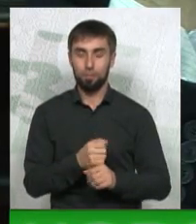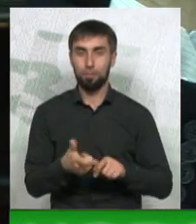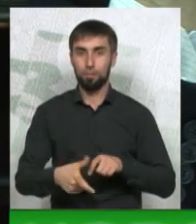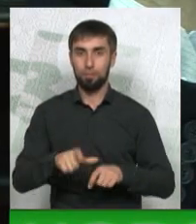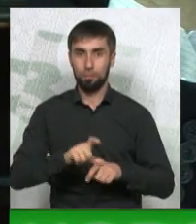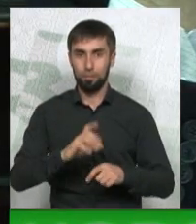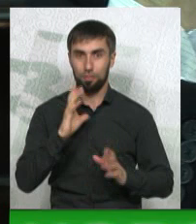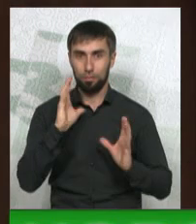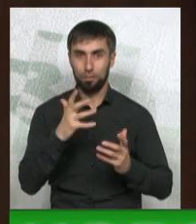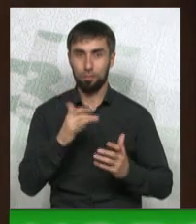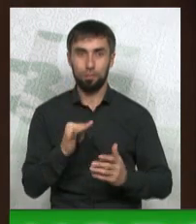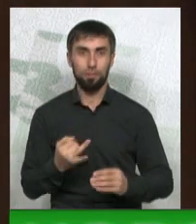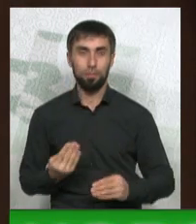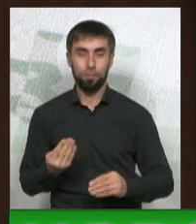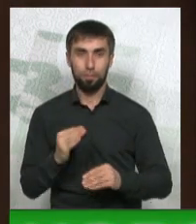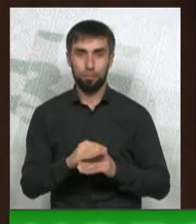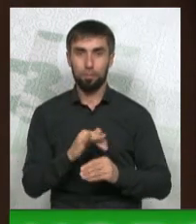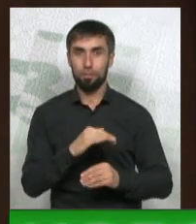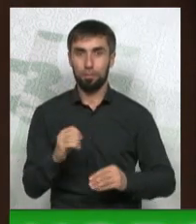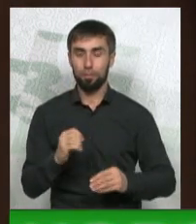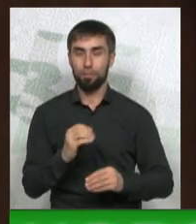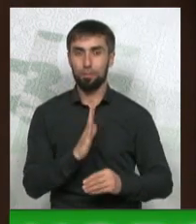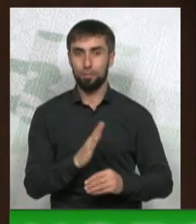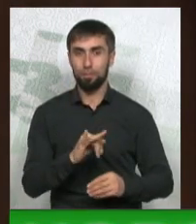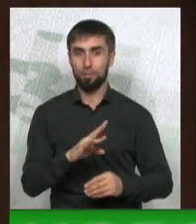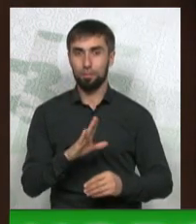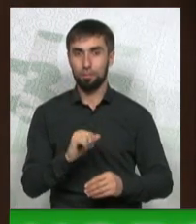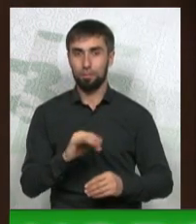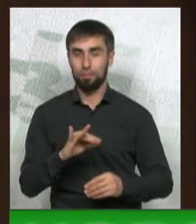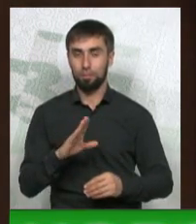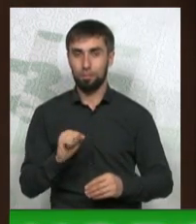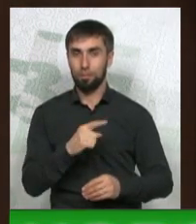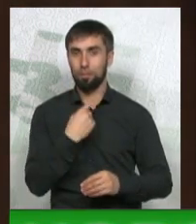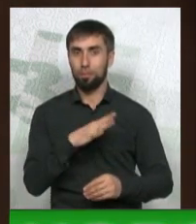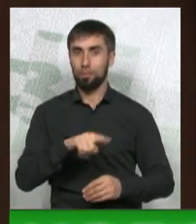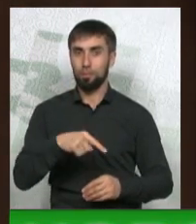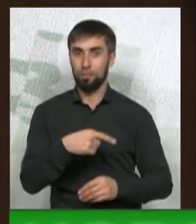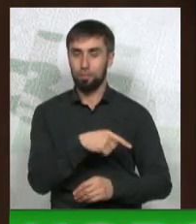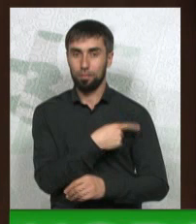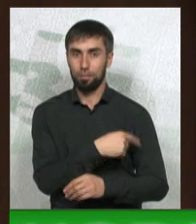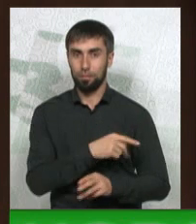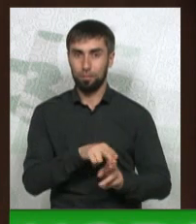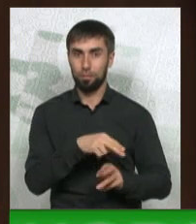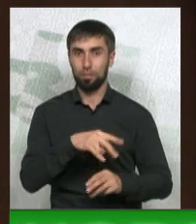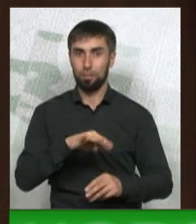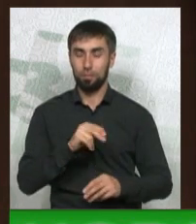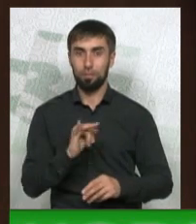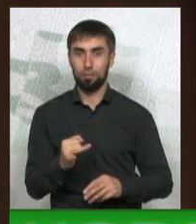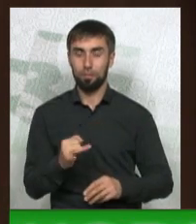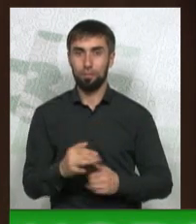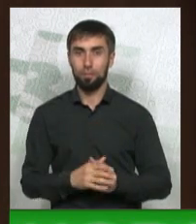очень серьезно. А дополнительно уже Валентина Ивановна, она и в Карбулакскую больницу, поликлинику, и в